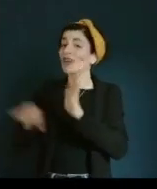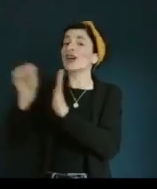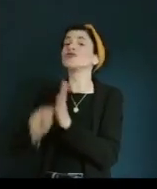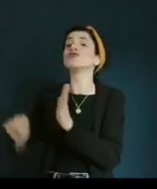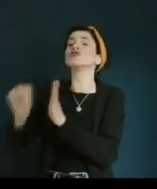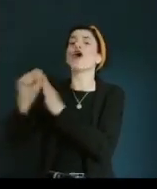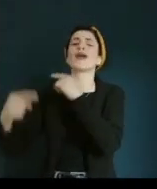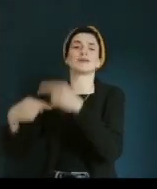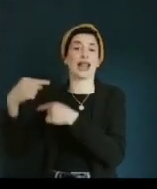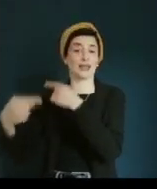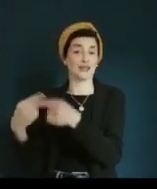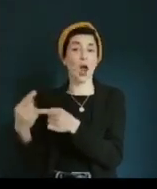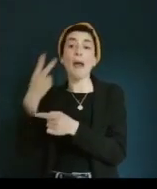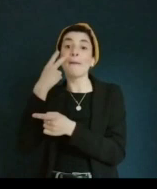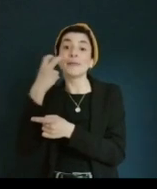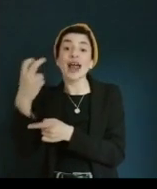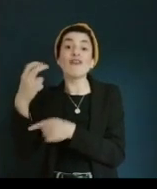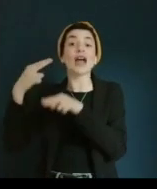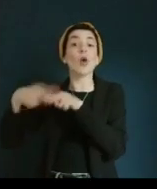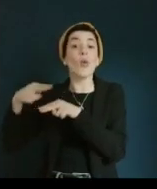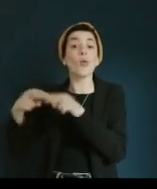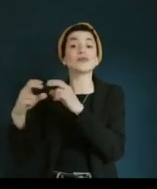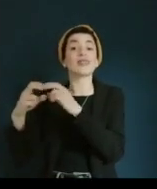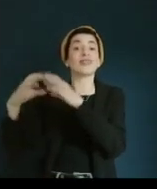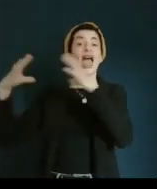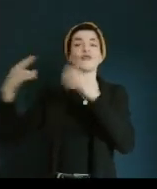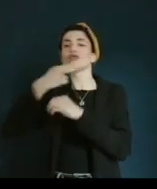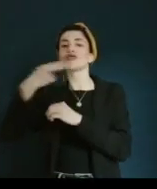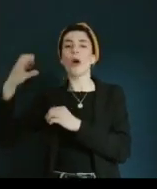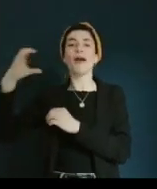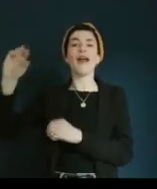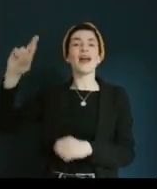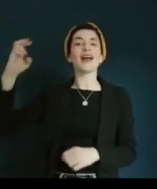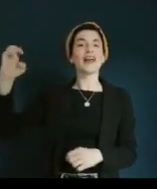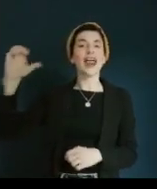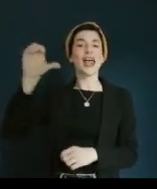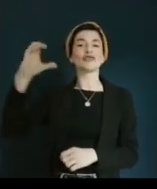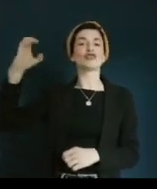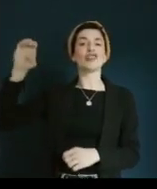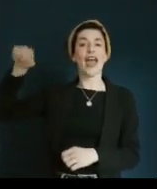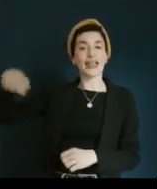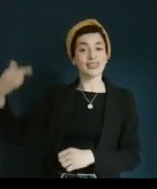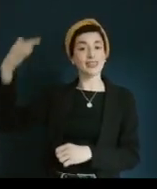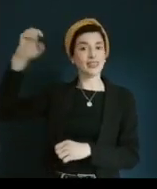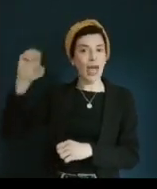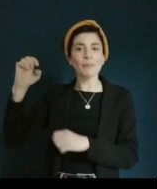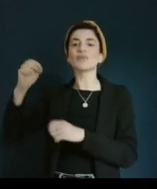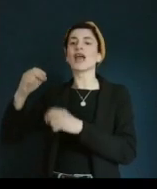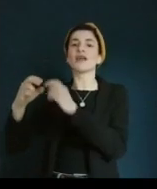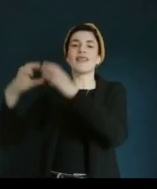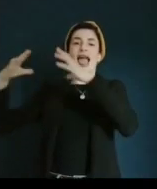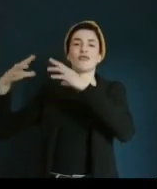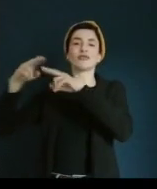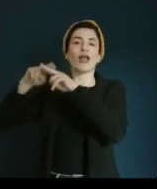DOC prevederebbe il crescente, quindi il lievito madre, che io non ho a casa mia, quindi